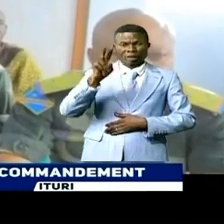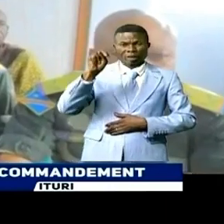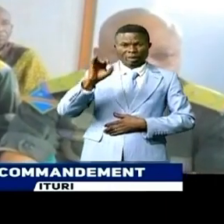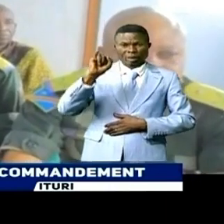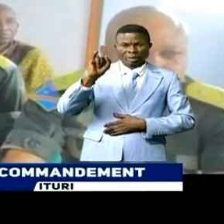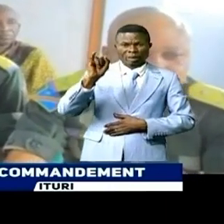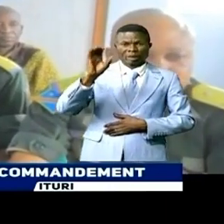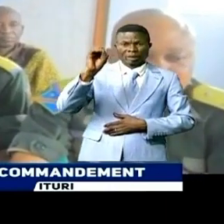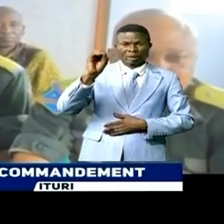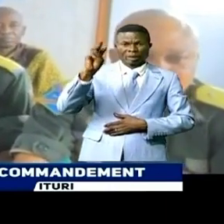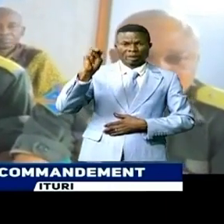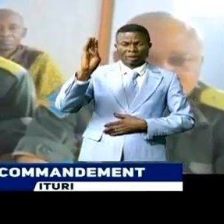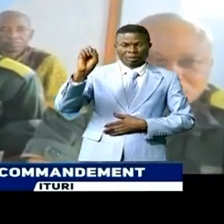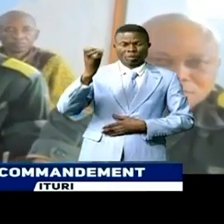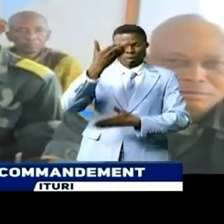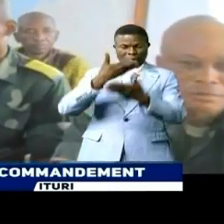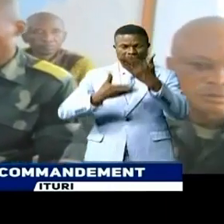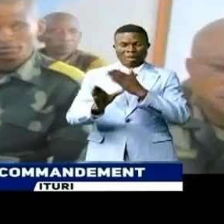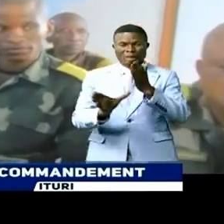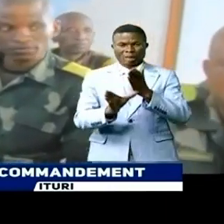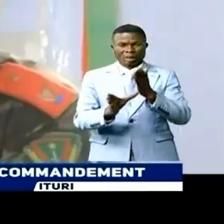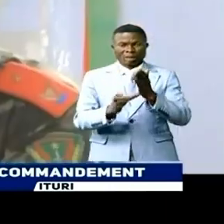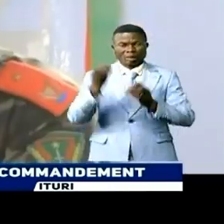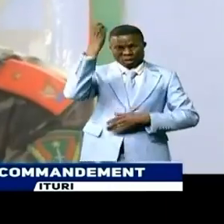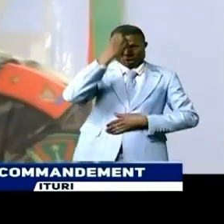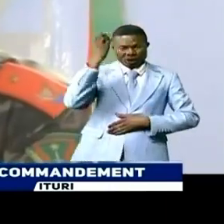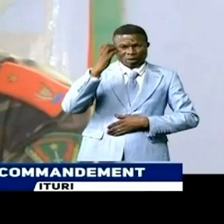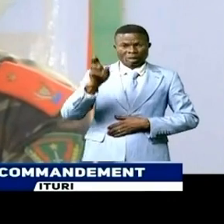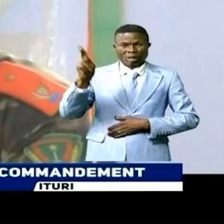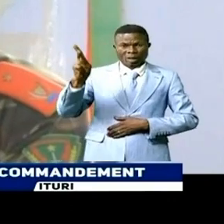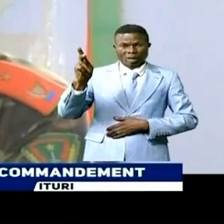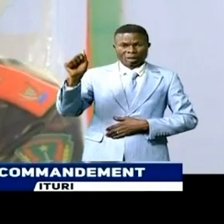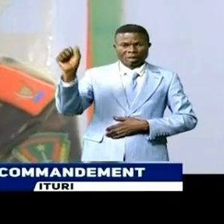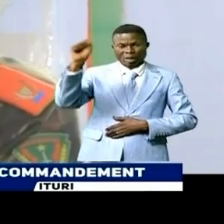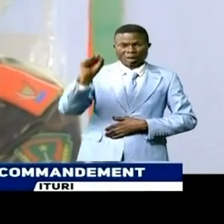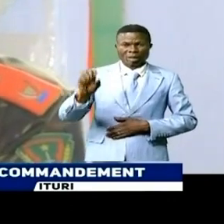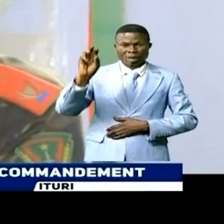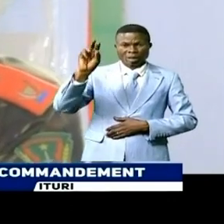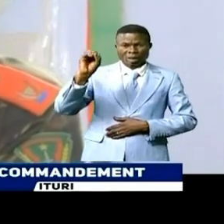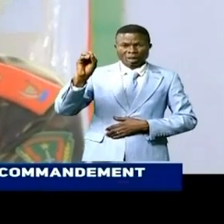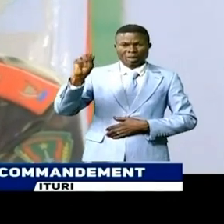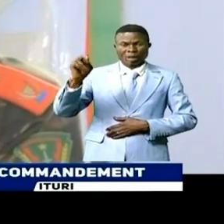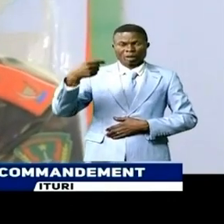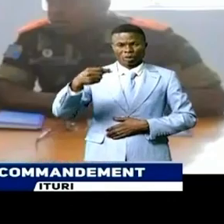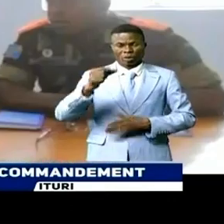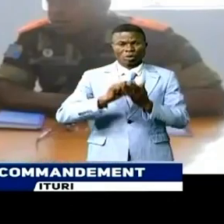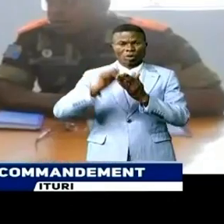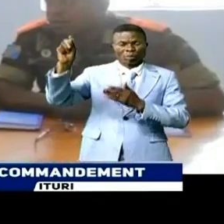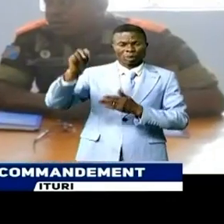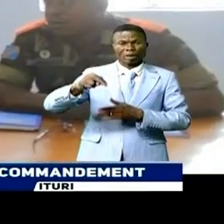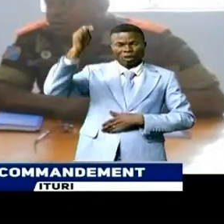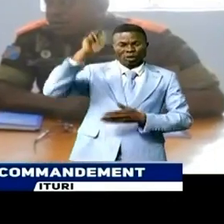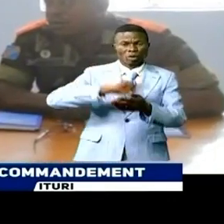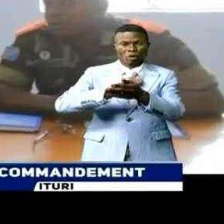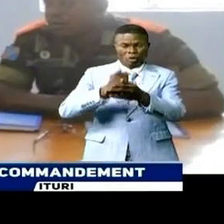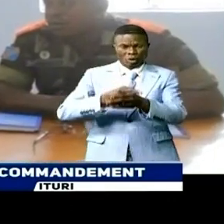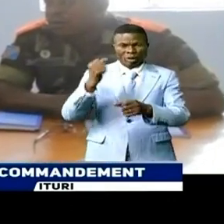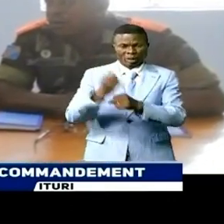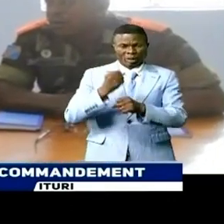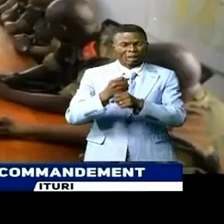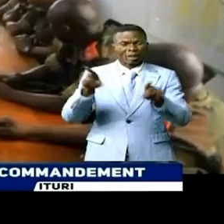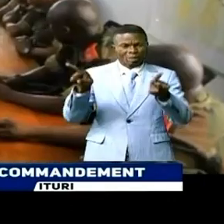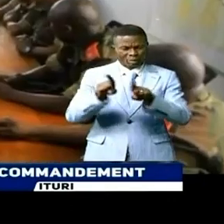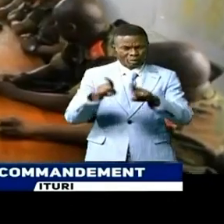qui remplace à titre intérimaire le général kasongo maloba robert météo nord-kivu pour exercer les mêmes fonctions